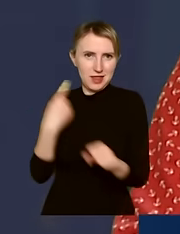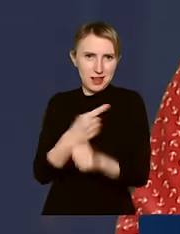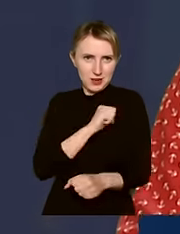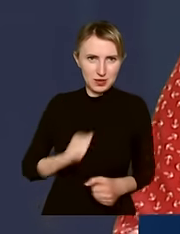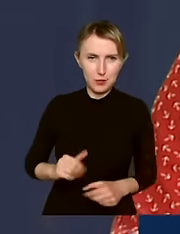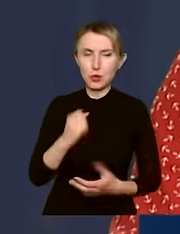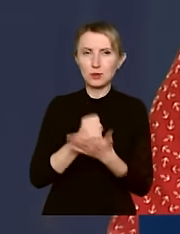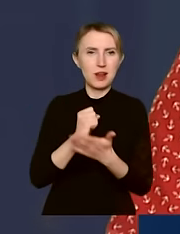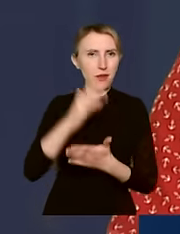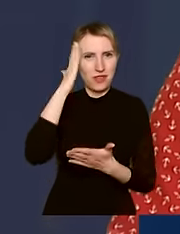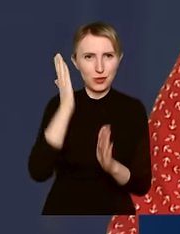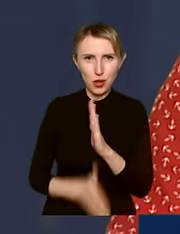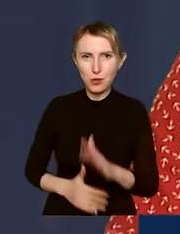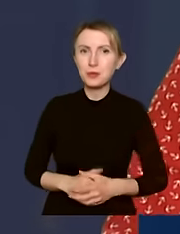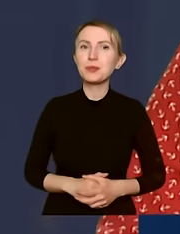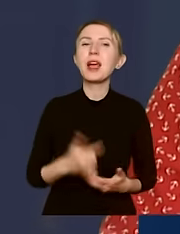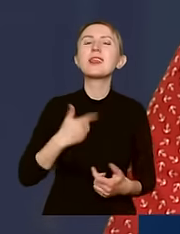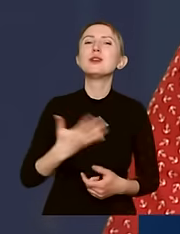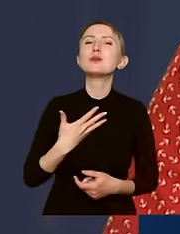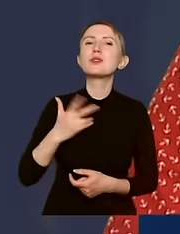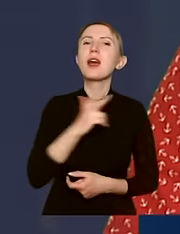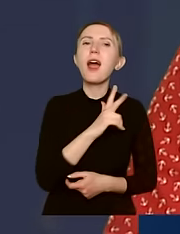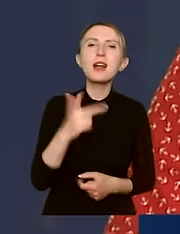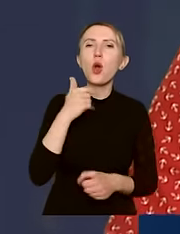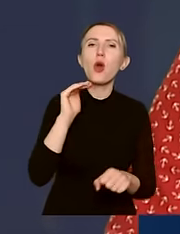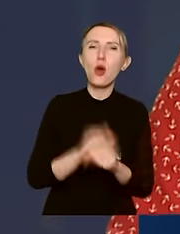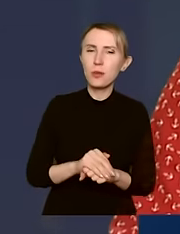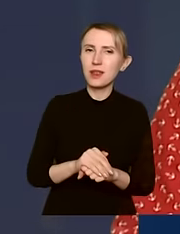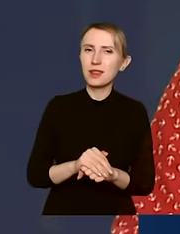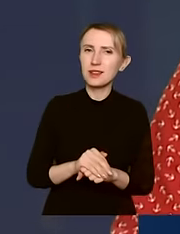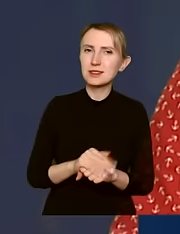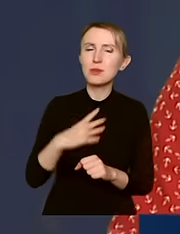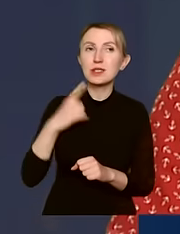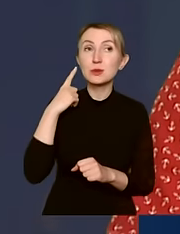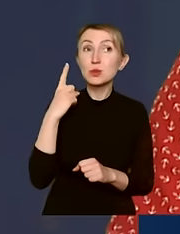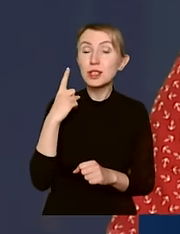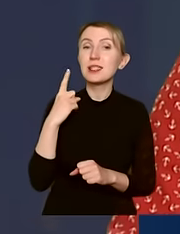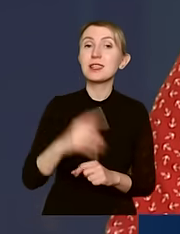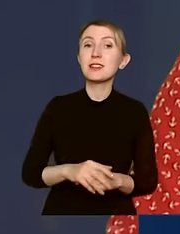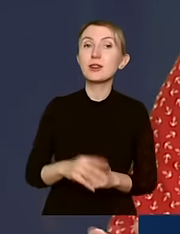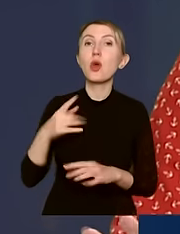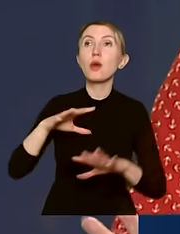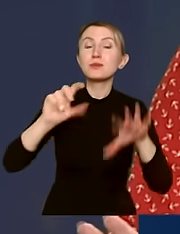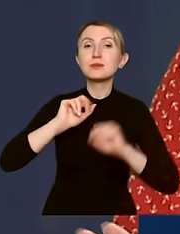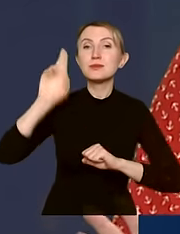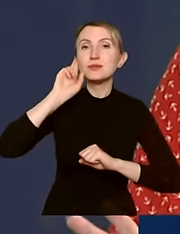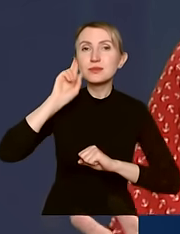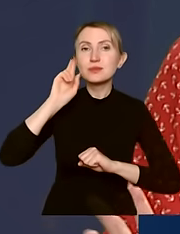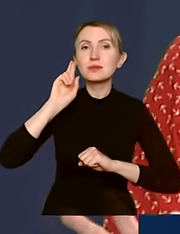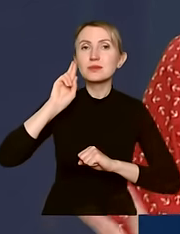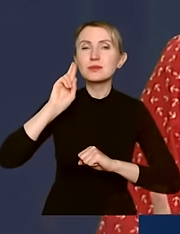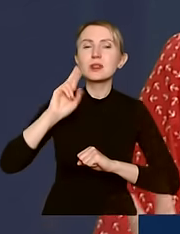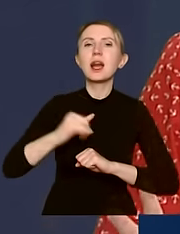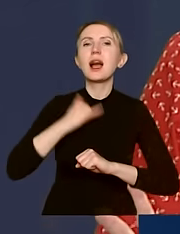jest jasna. Wydaje mi się, że wszyscy, którzy o tej obietnicy słyszeli w taki sposób, to rozumieli, ale oczywiście jak zawsze